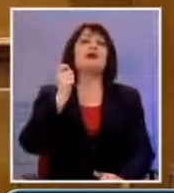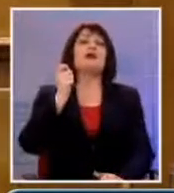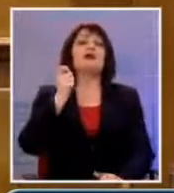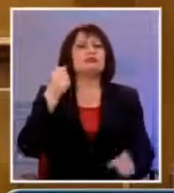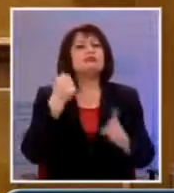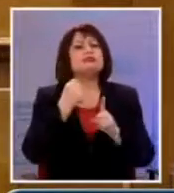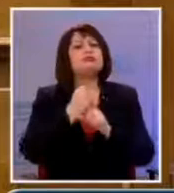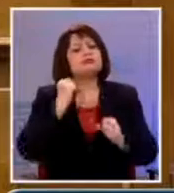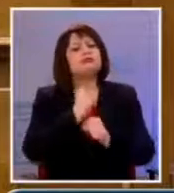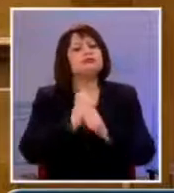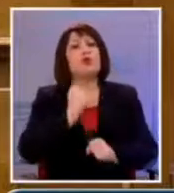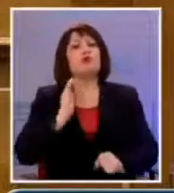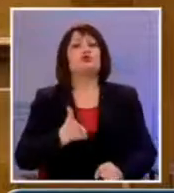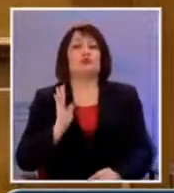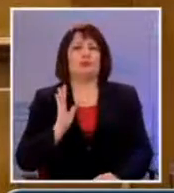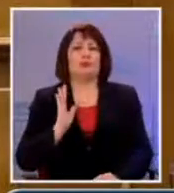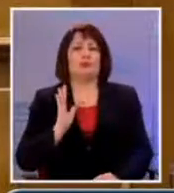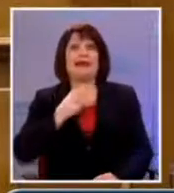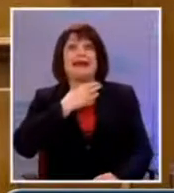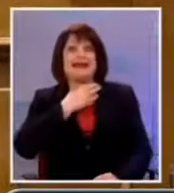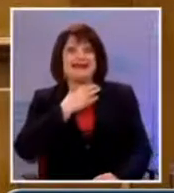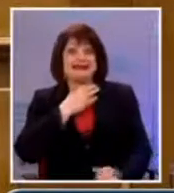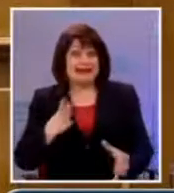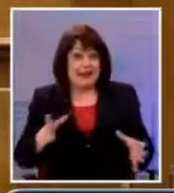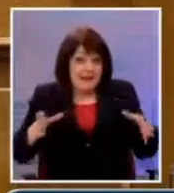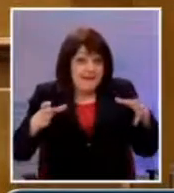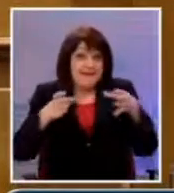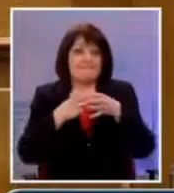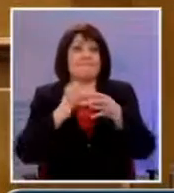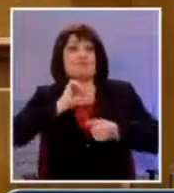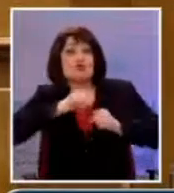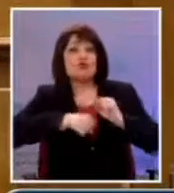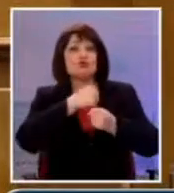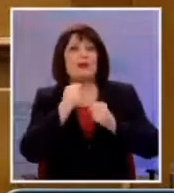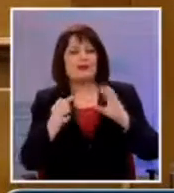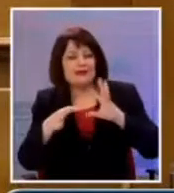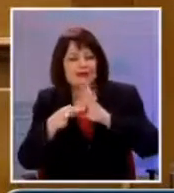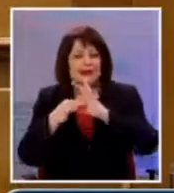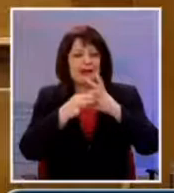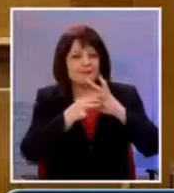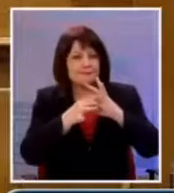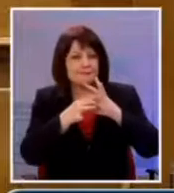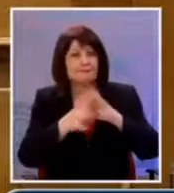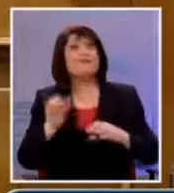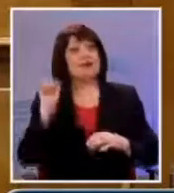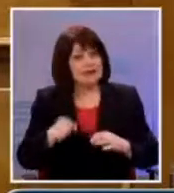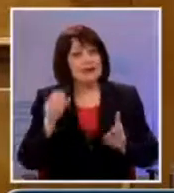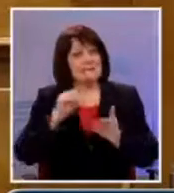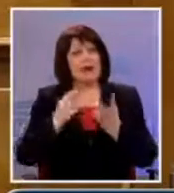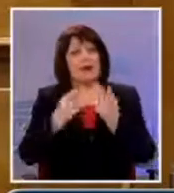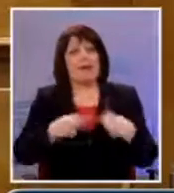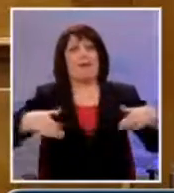επιμένει. Χρειάζεται μια συνδυασμένη προσπάθεια, γι' αυτό στηρίζουμε τη συγκρότηση, την